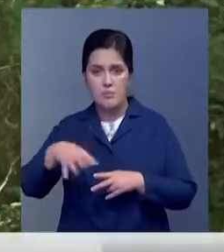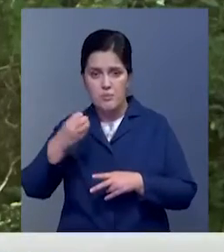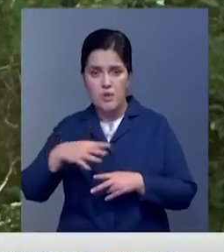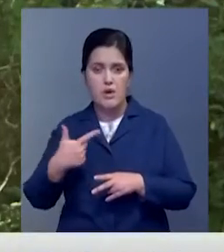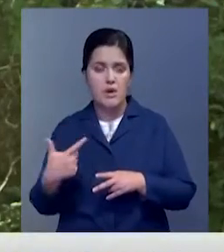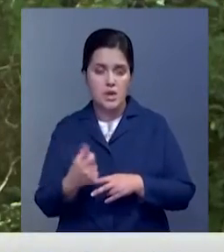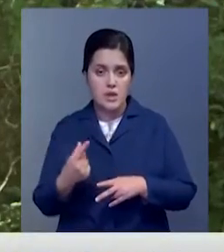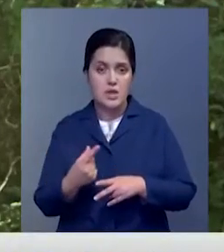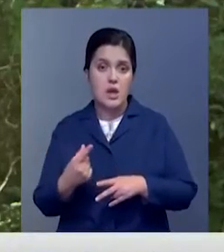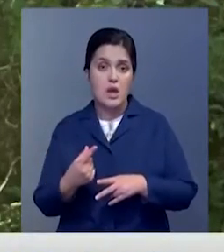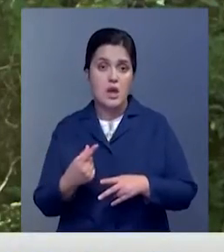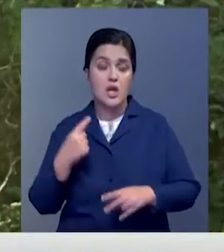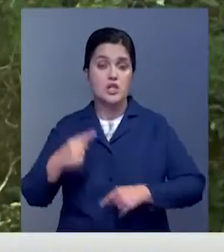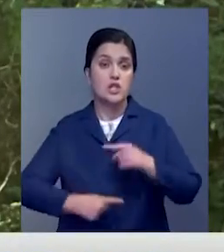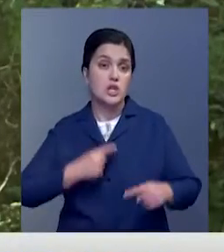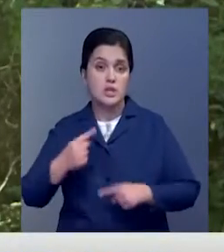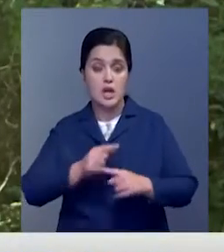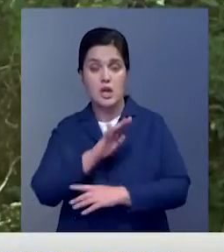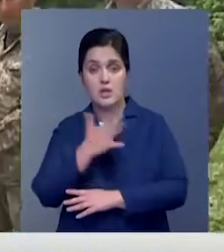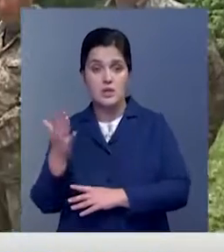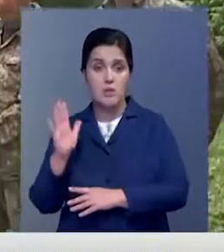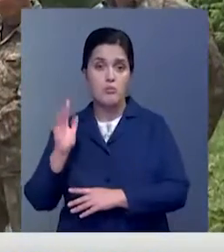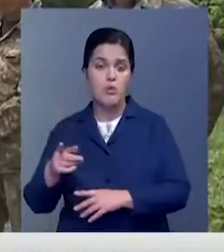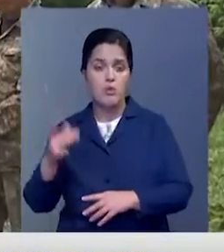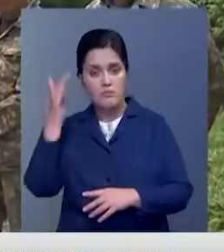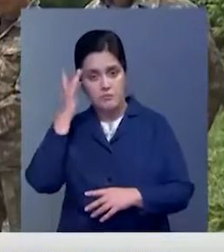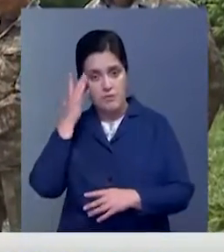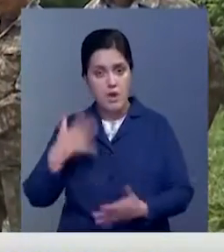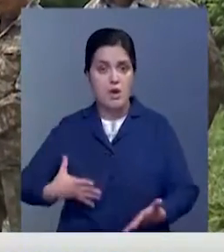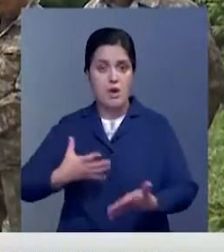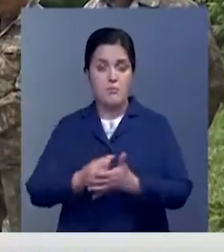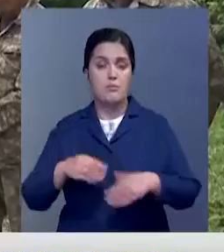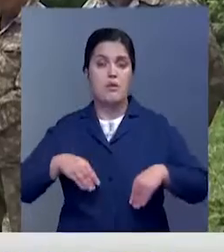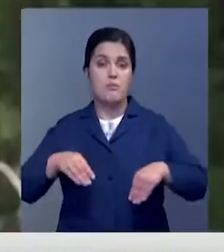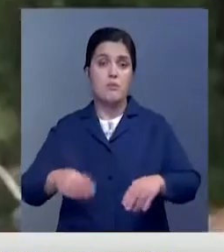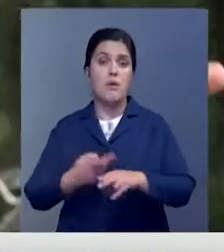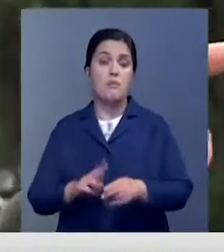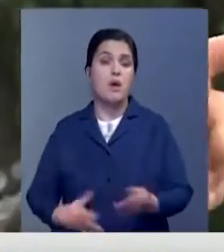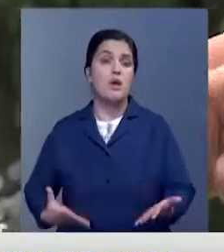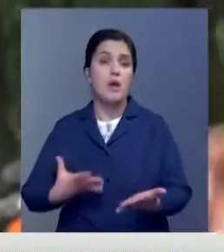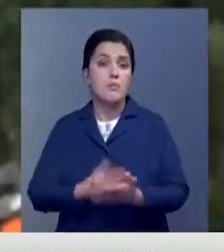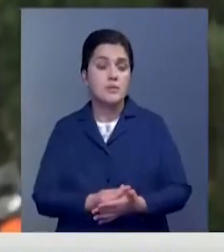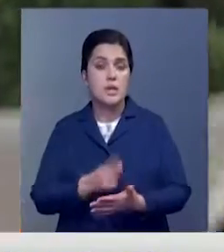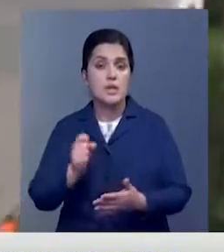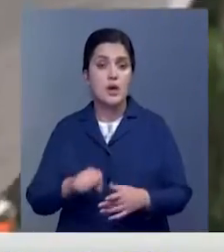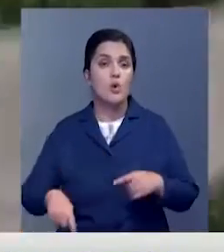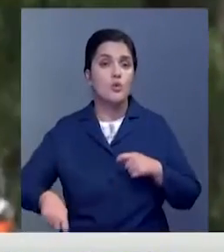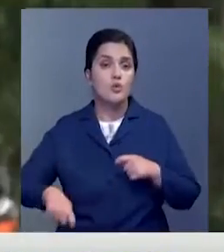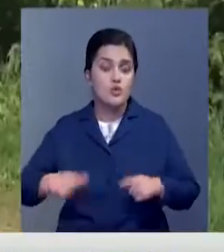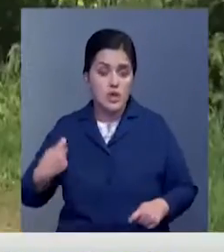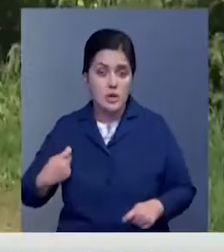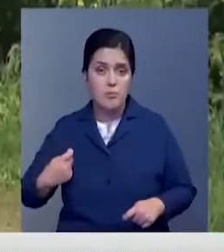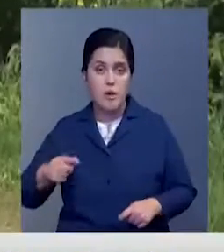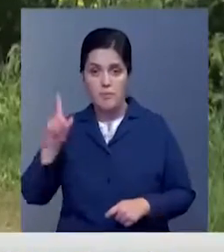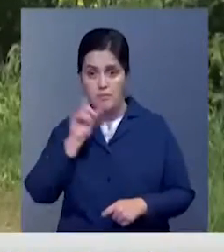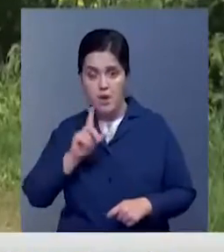через лесные экосистемы они могли бы компенсировать. Программы компенсации экологического ущерба в Казахстане еще только разрабатываются.